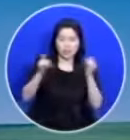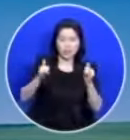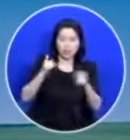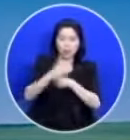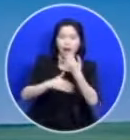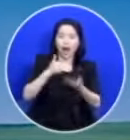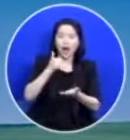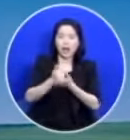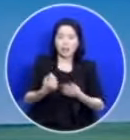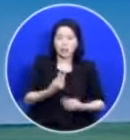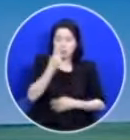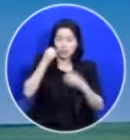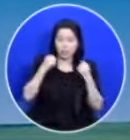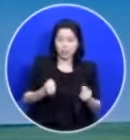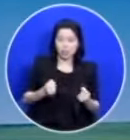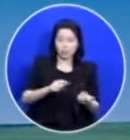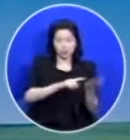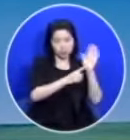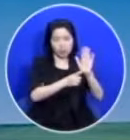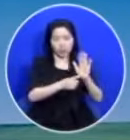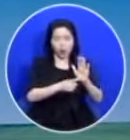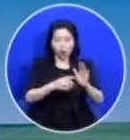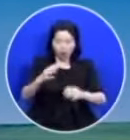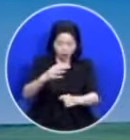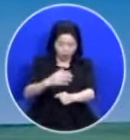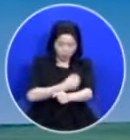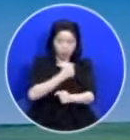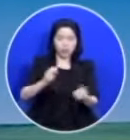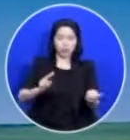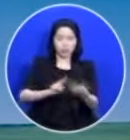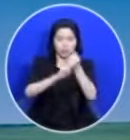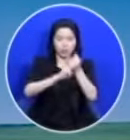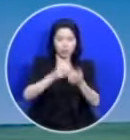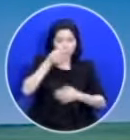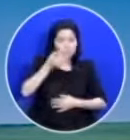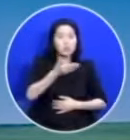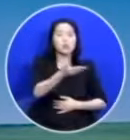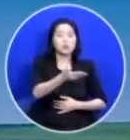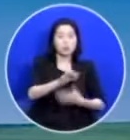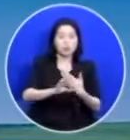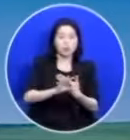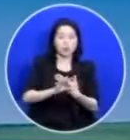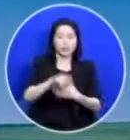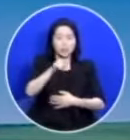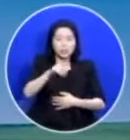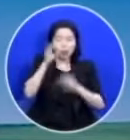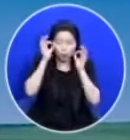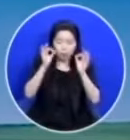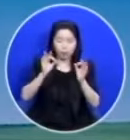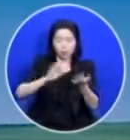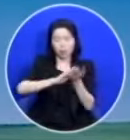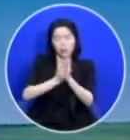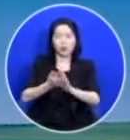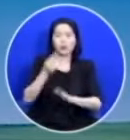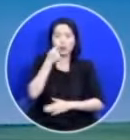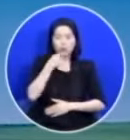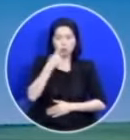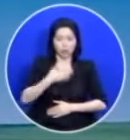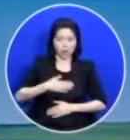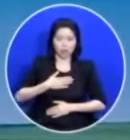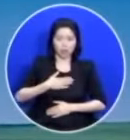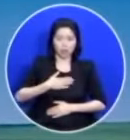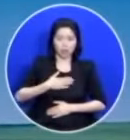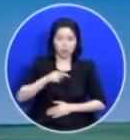살아계심을 드러내는 엄청난 기적을 일으키면 그것을 보고 변할 줄 알았어요